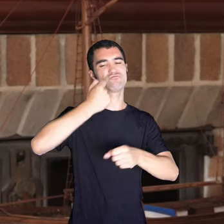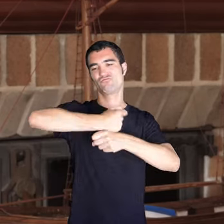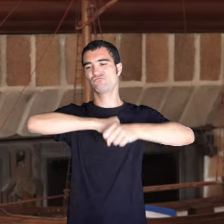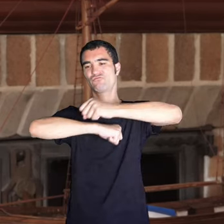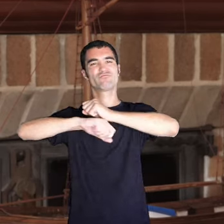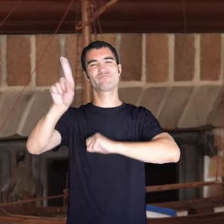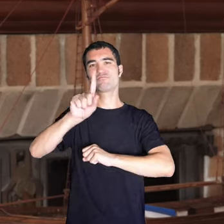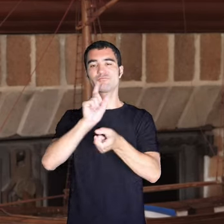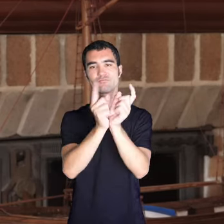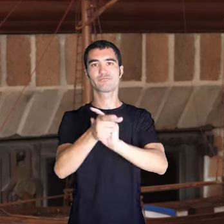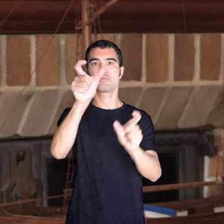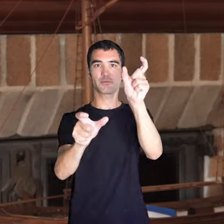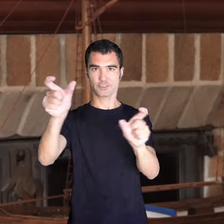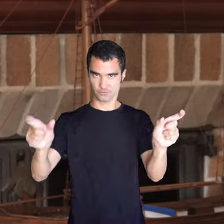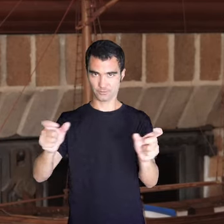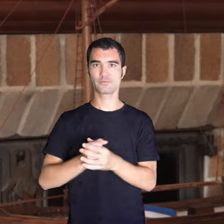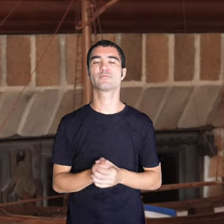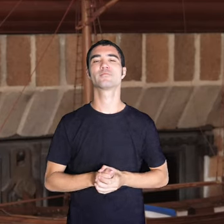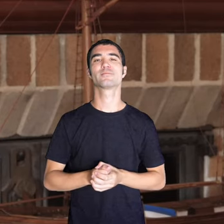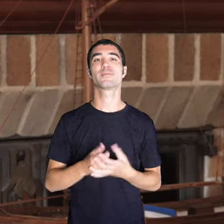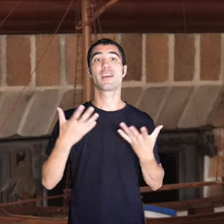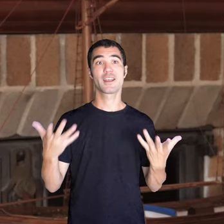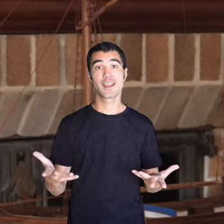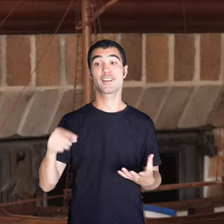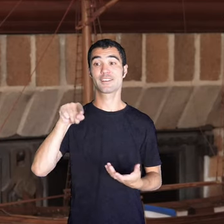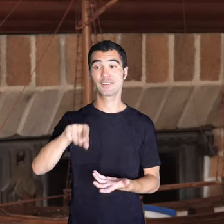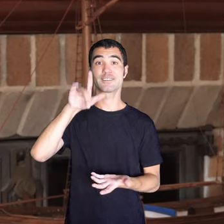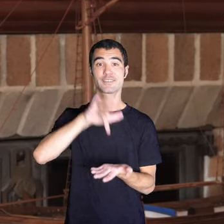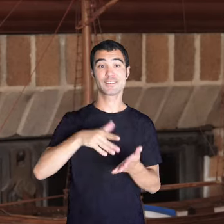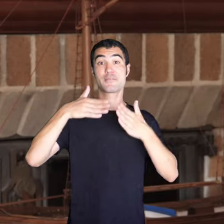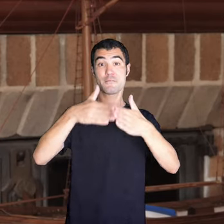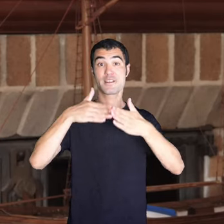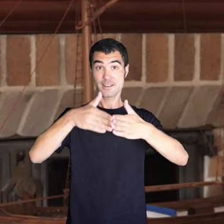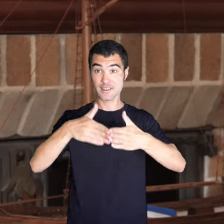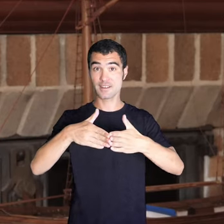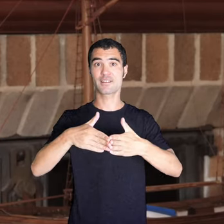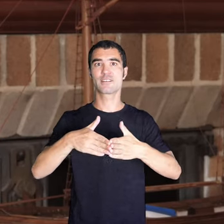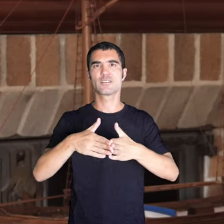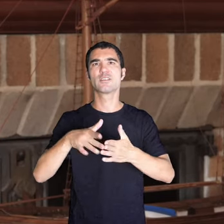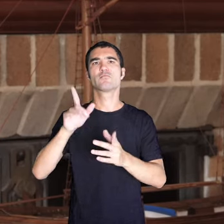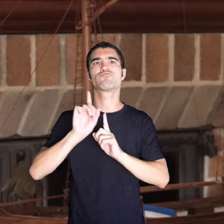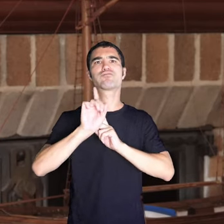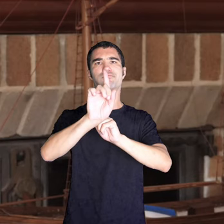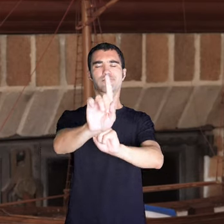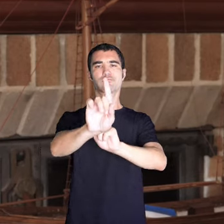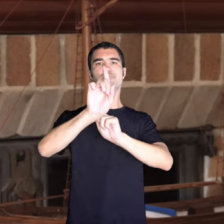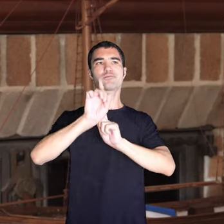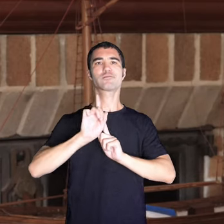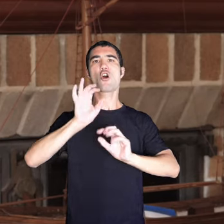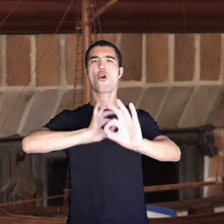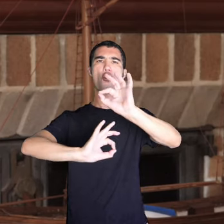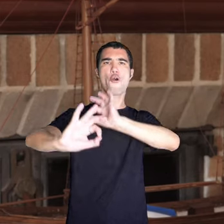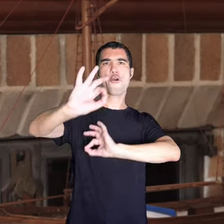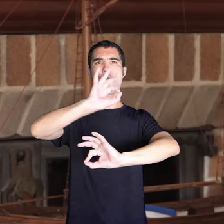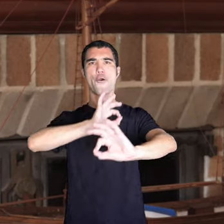sinó gent, i amb aquesta barca varen començar un transport ja